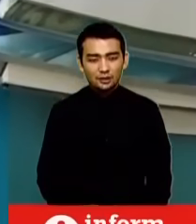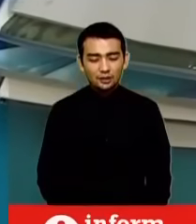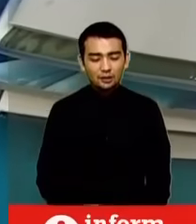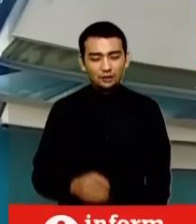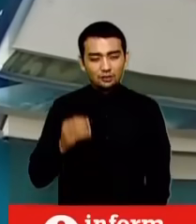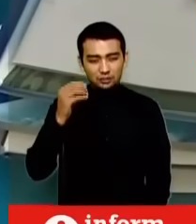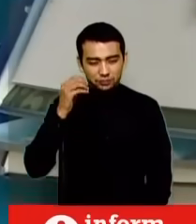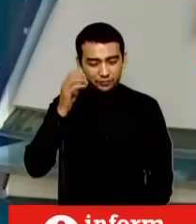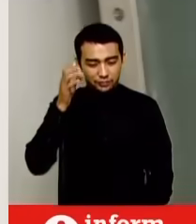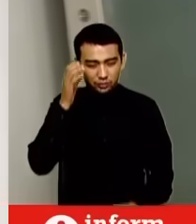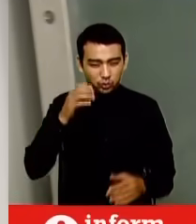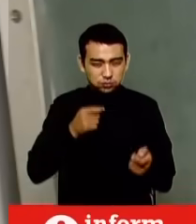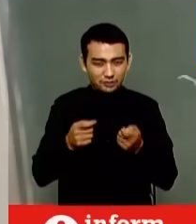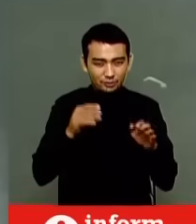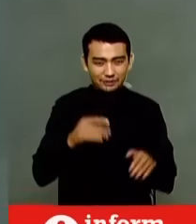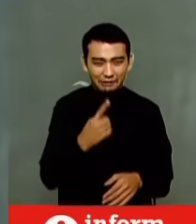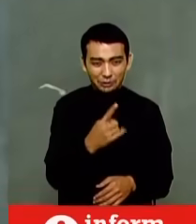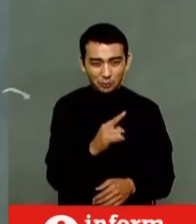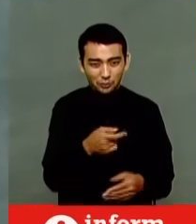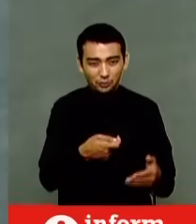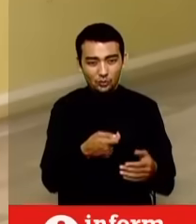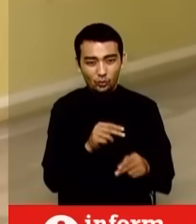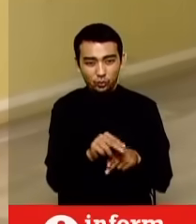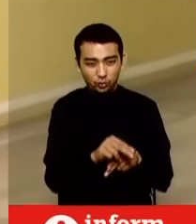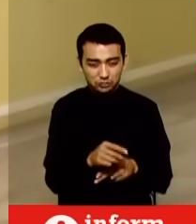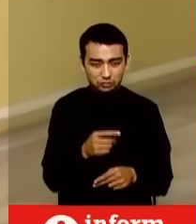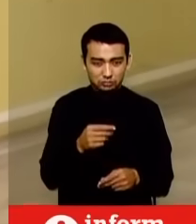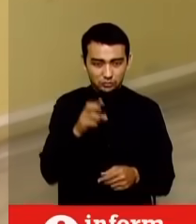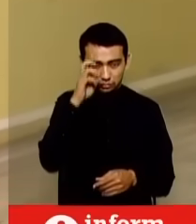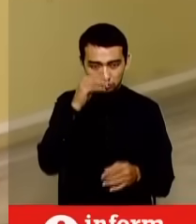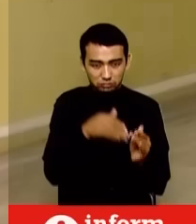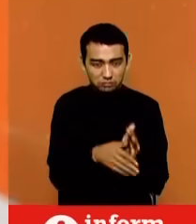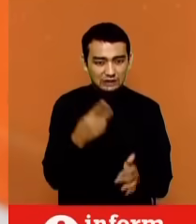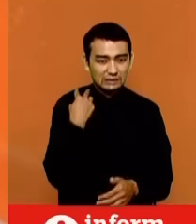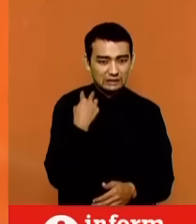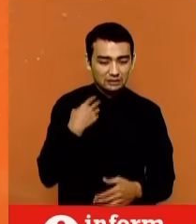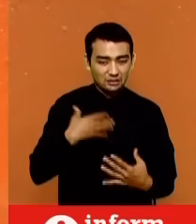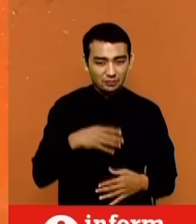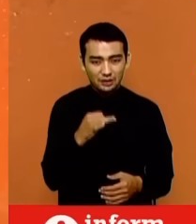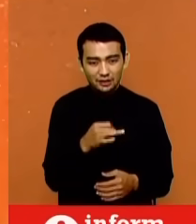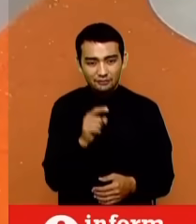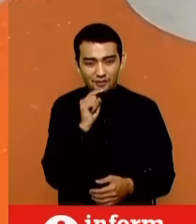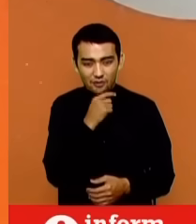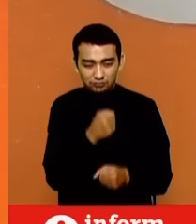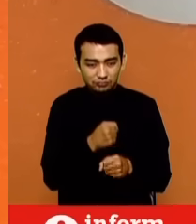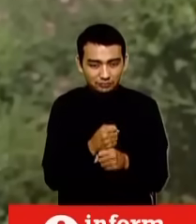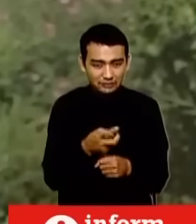Білім басқармасындағылар жалғыз оқушыны оқыту бюджетке шығын екенін айтады. Сол себепті мәселені бейімдеу арқылы шешеміз дейді. Яғни